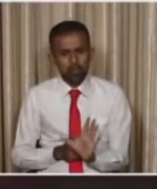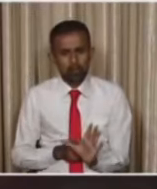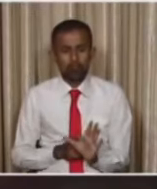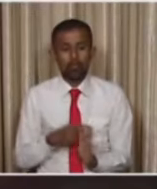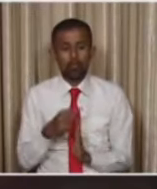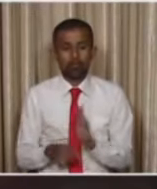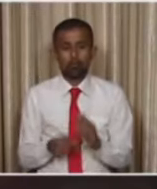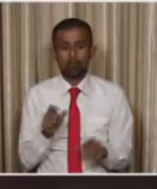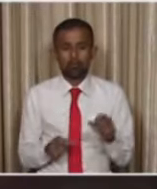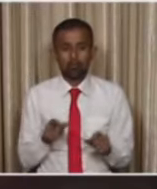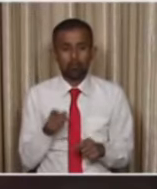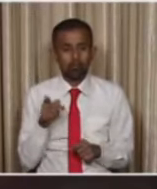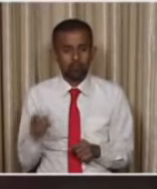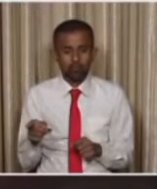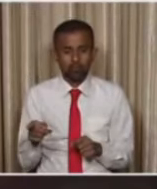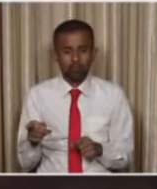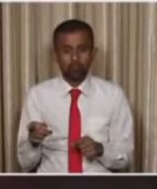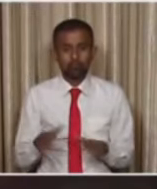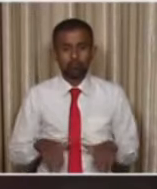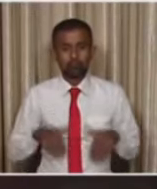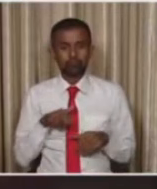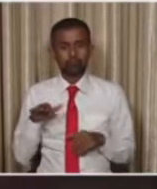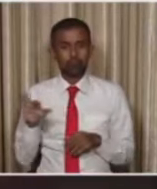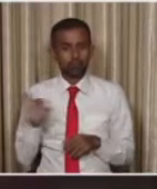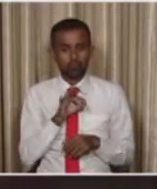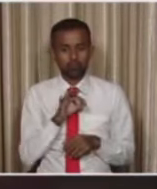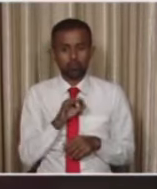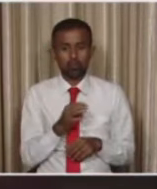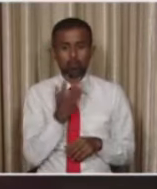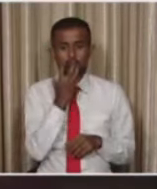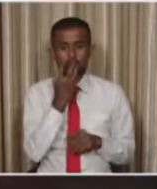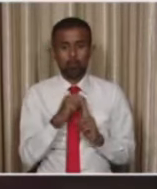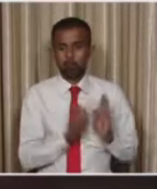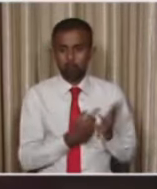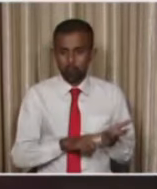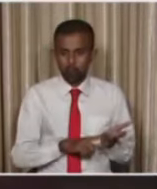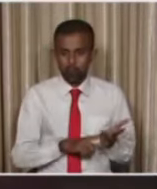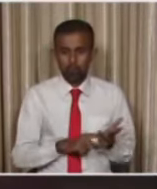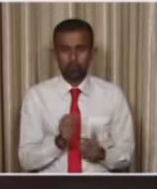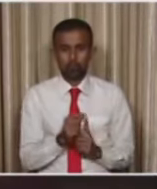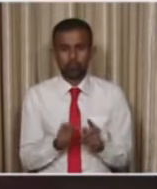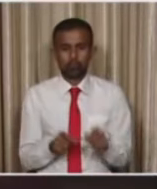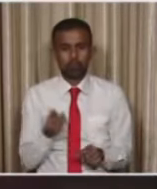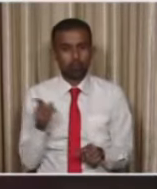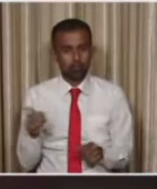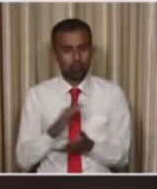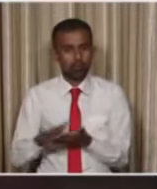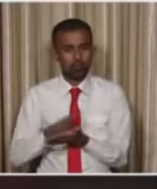රටේ ජනතාව වෙනුවෙන් විශේෂයෙන් සෞඛ්‍ය ශේෂ්ත්‍රය තෝරගෙන හුස්ම වැඩසටහන රටේ පුංචි මිනිස්සුන්ට කරේ.